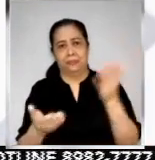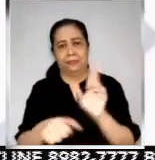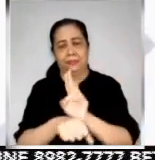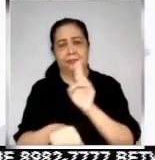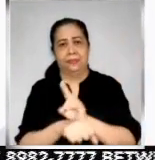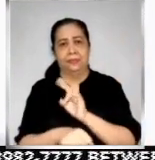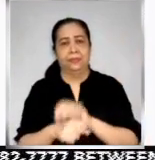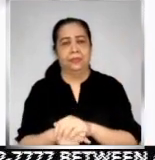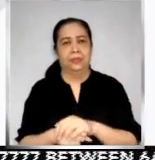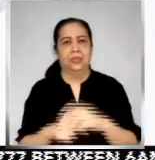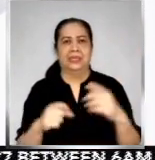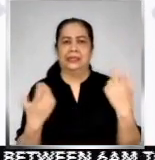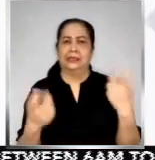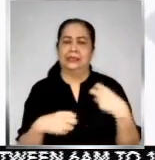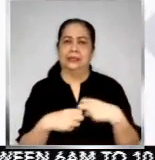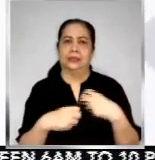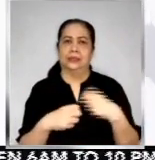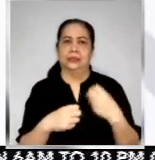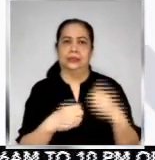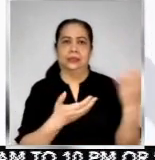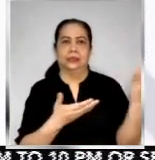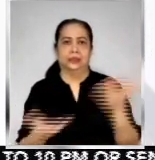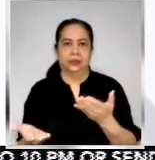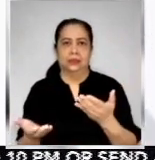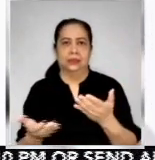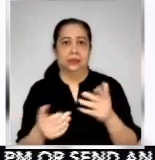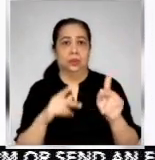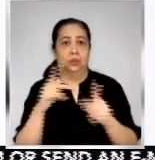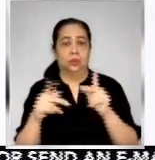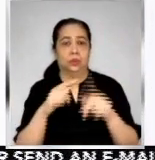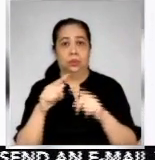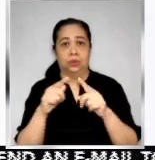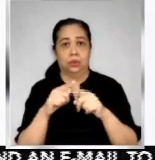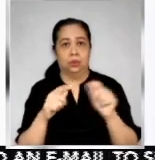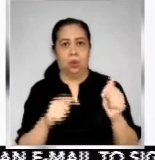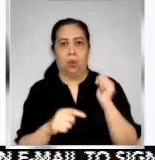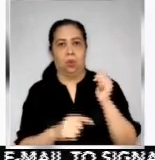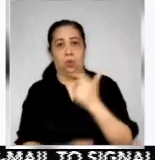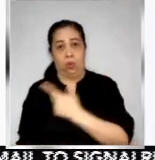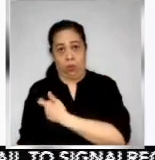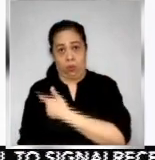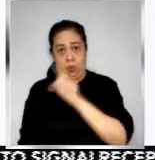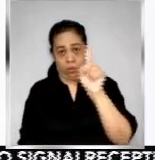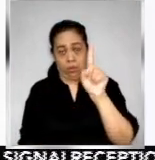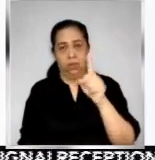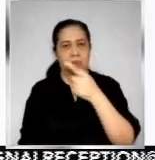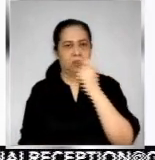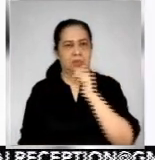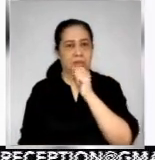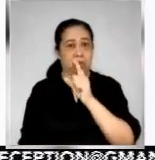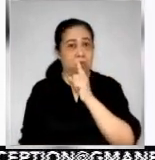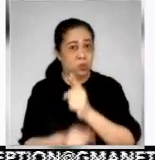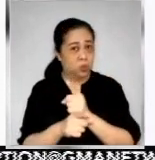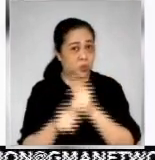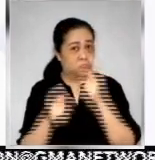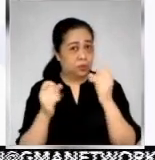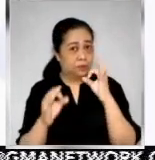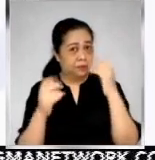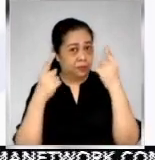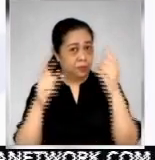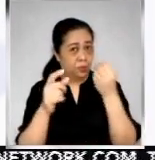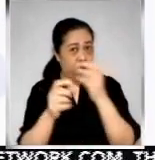yung deployment ng vaccine natin. When people, number one, don't want to get vaccinated because they're unsure if the vaccines are safe. And